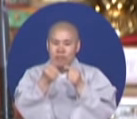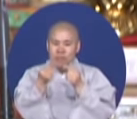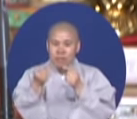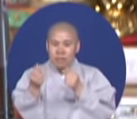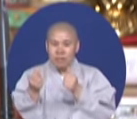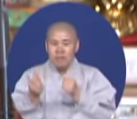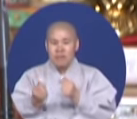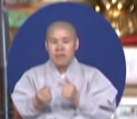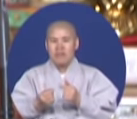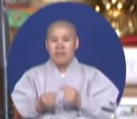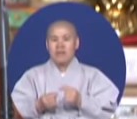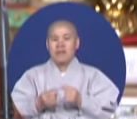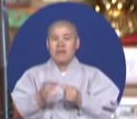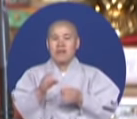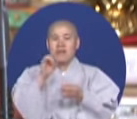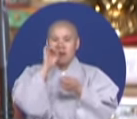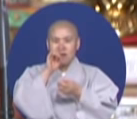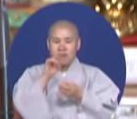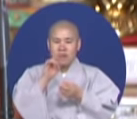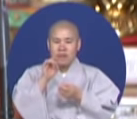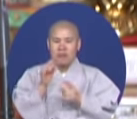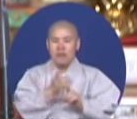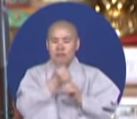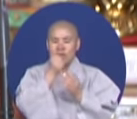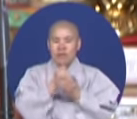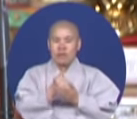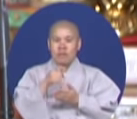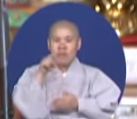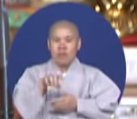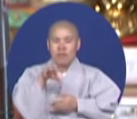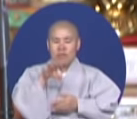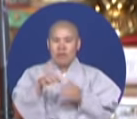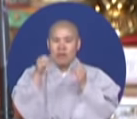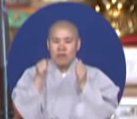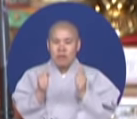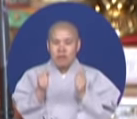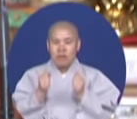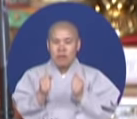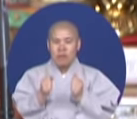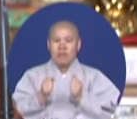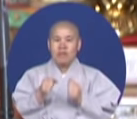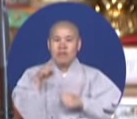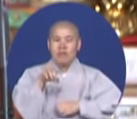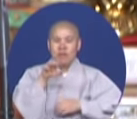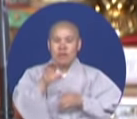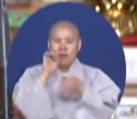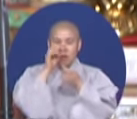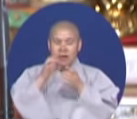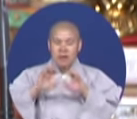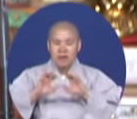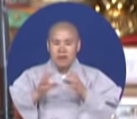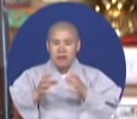예, 아미타불을 여기에 모셔서 이곳을 바로 극락세계로